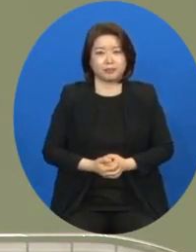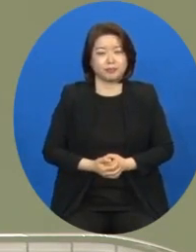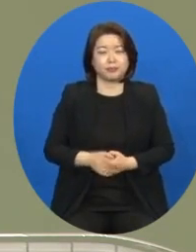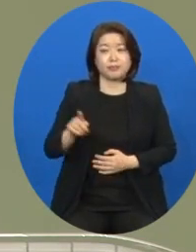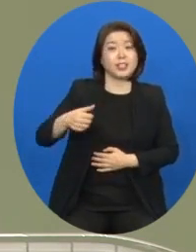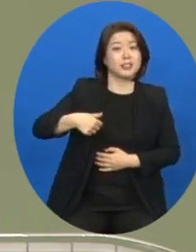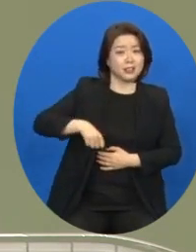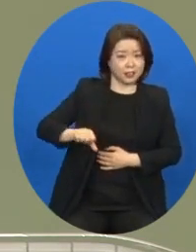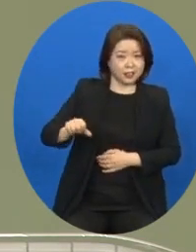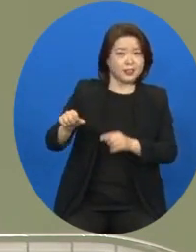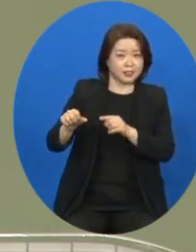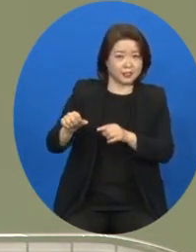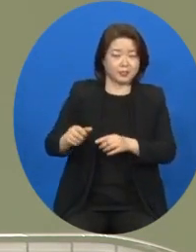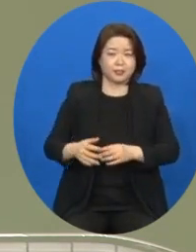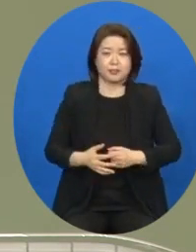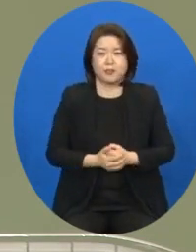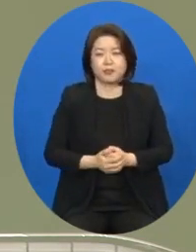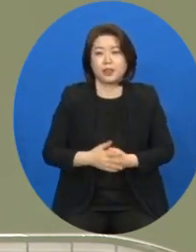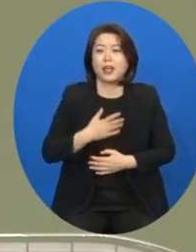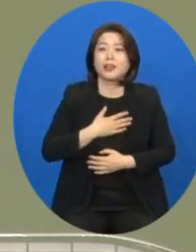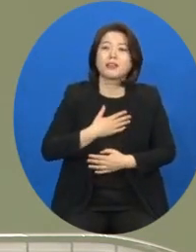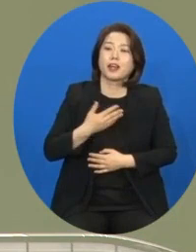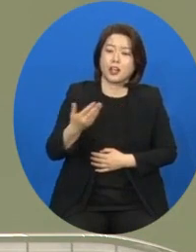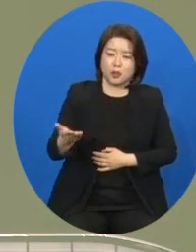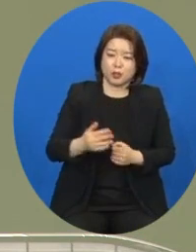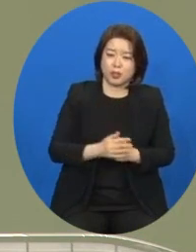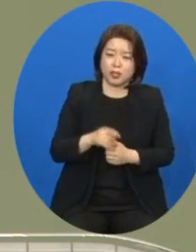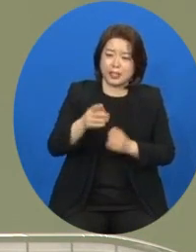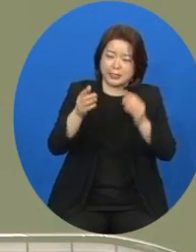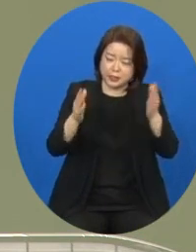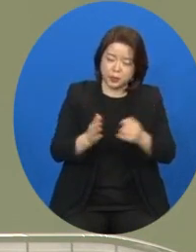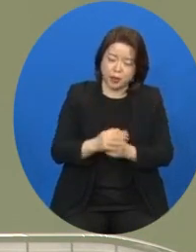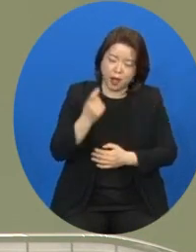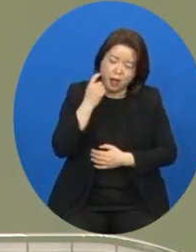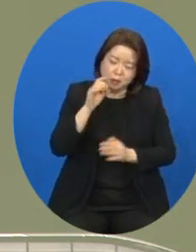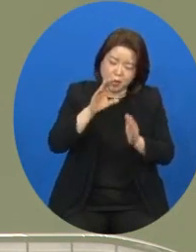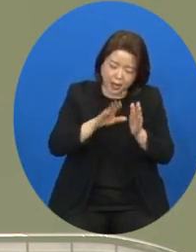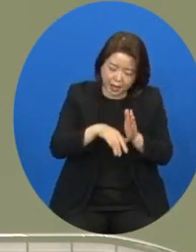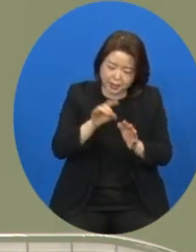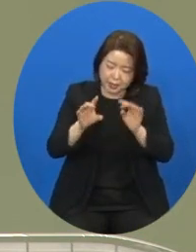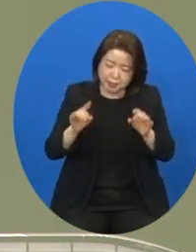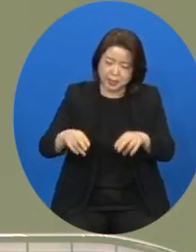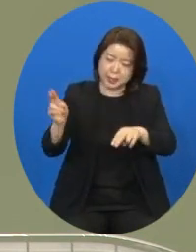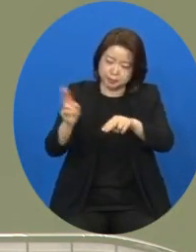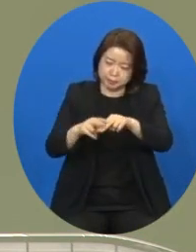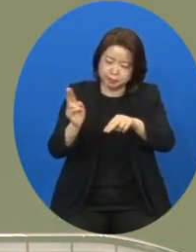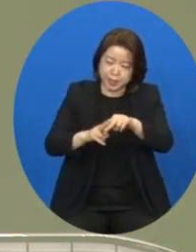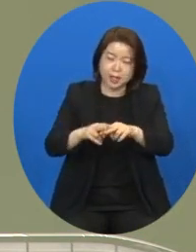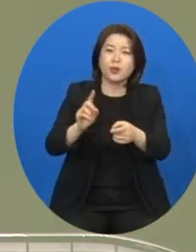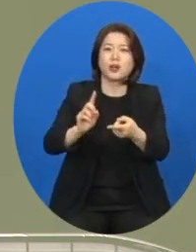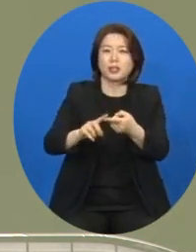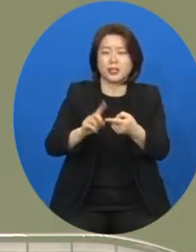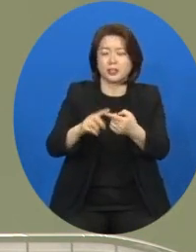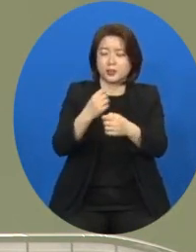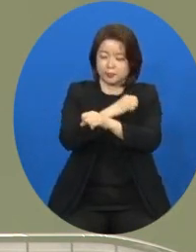그 아들에게 내가 너에게 그동안에 거짓말할 때마다 매를 든 것을